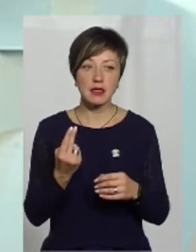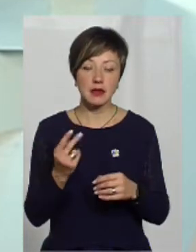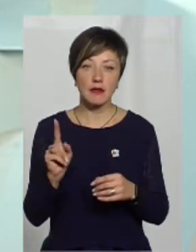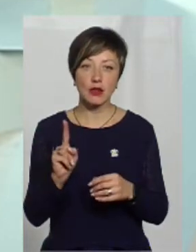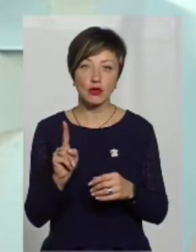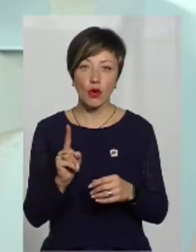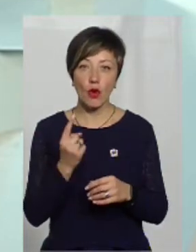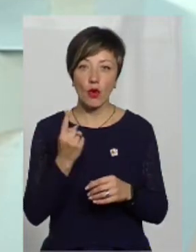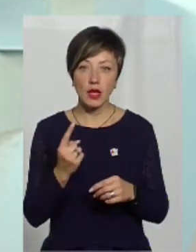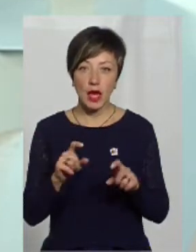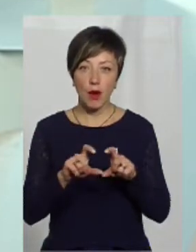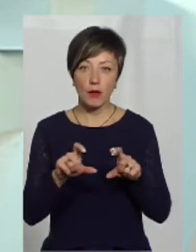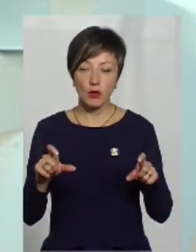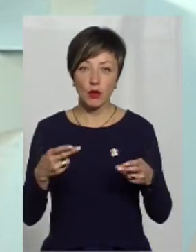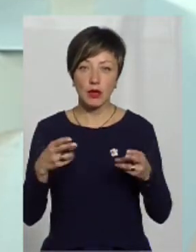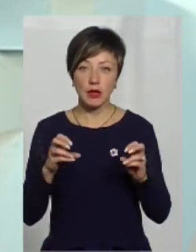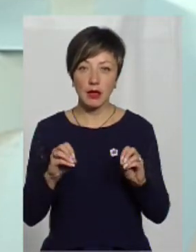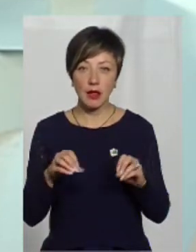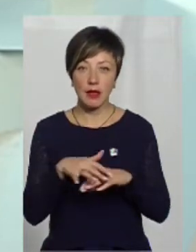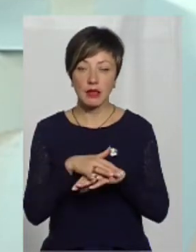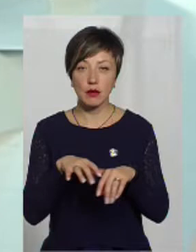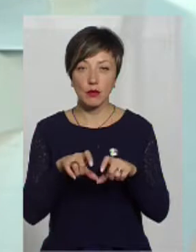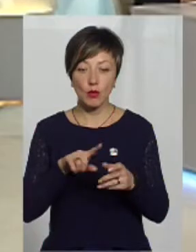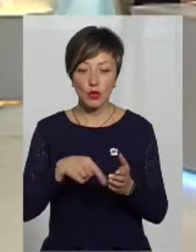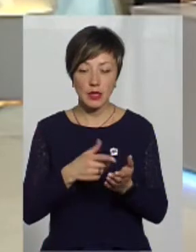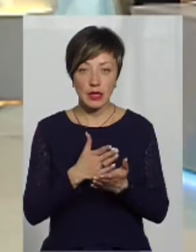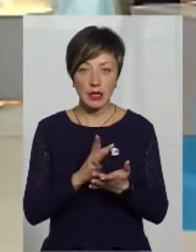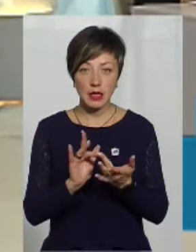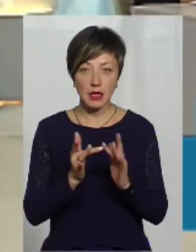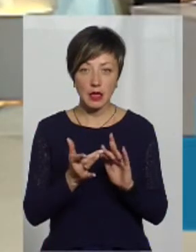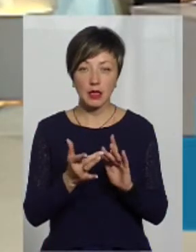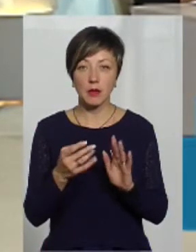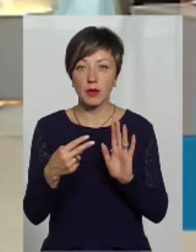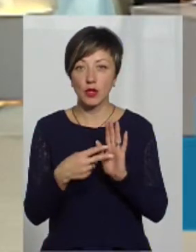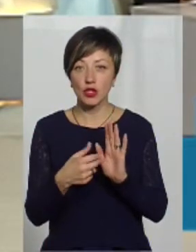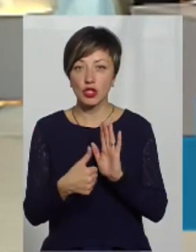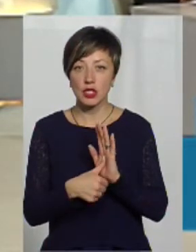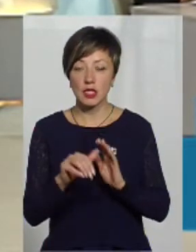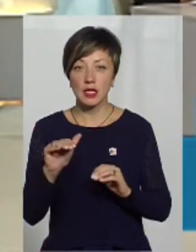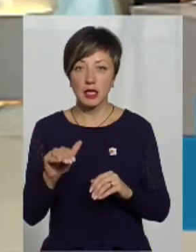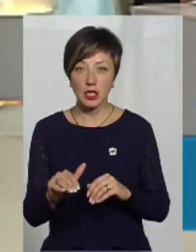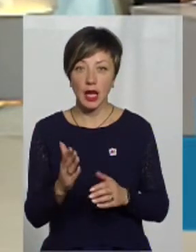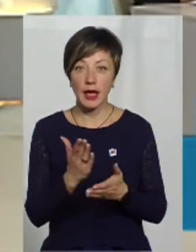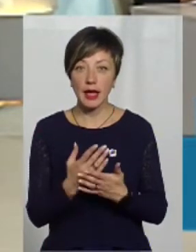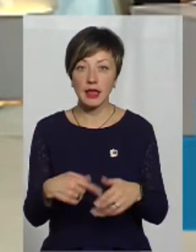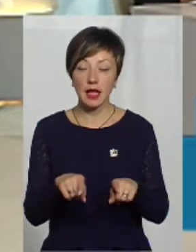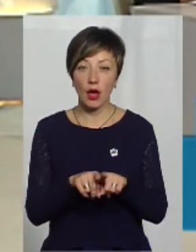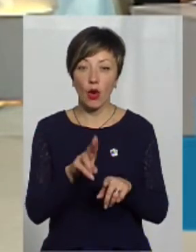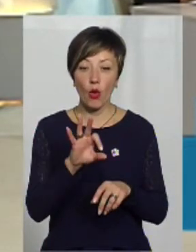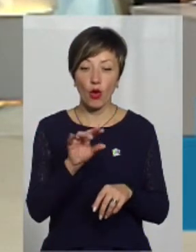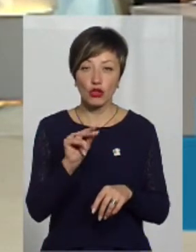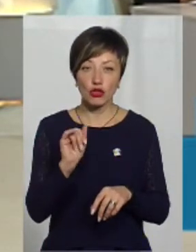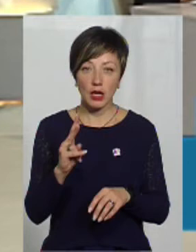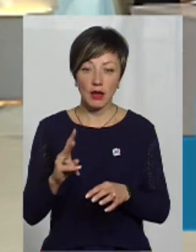що в одній амбулаторії, де, наприклад, в населеному пункті є інтернет, там підключення всього-навсього 6 тисяч, а є такий як Корчик,